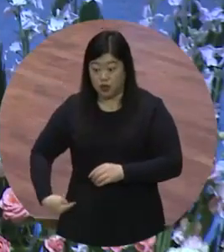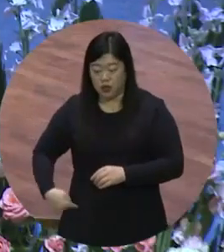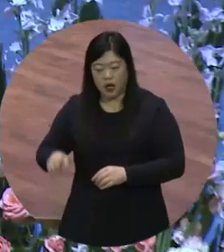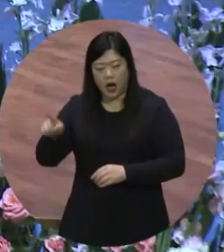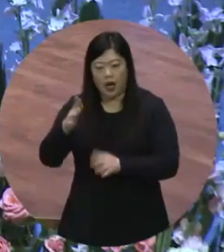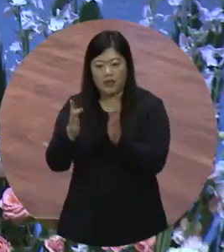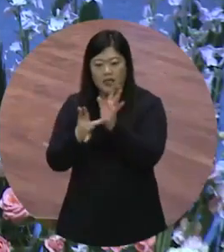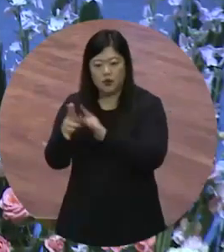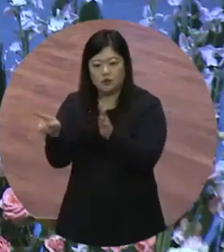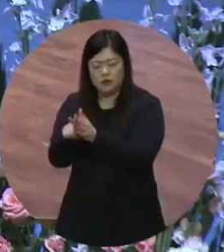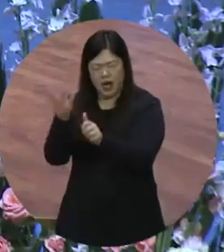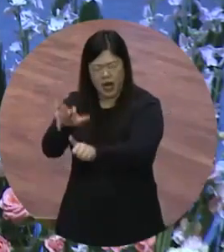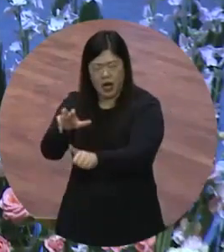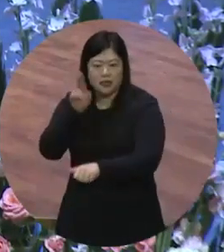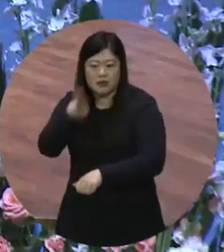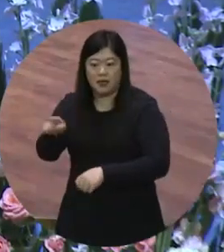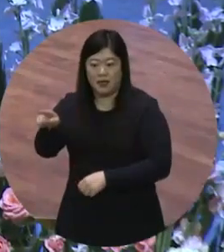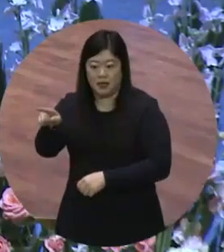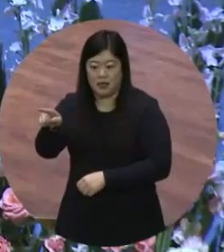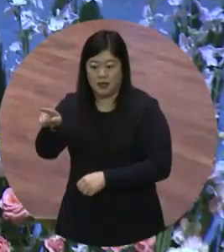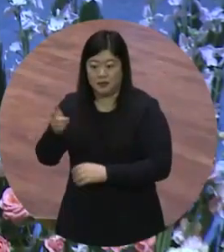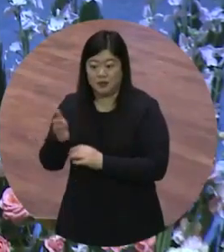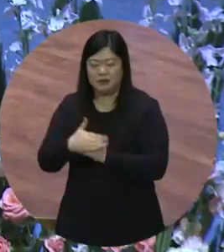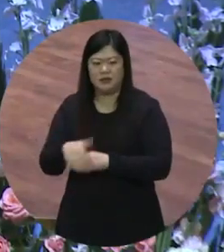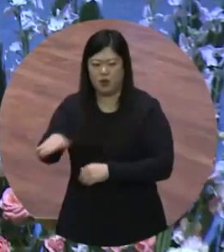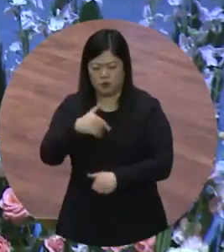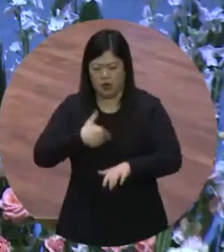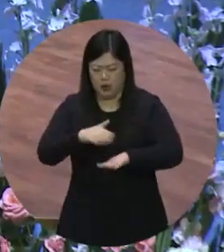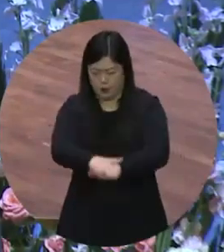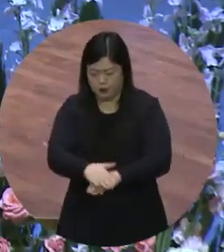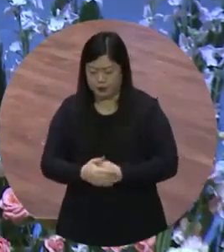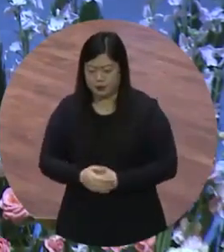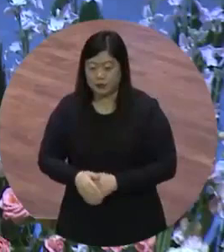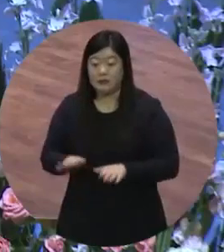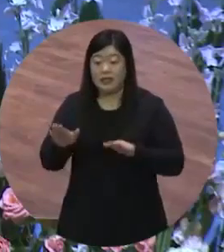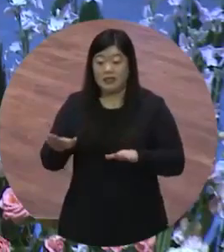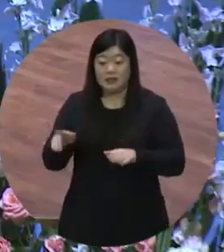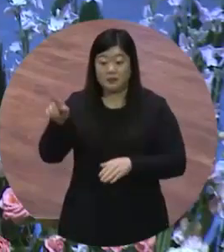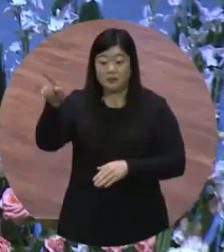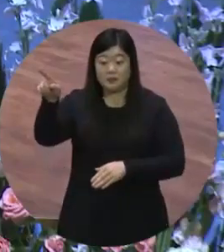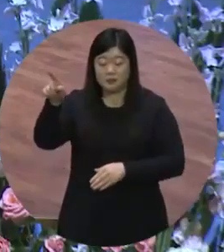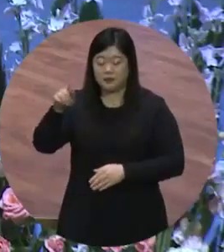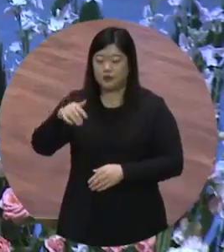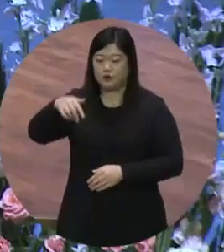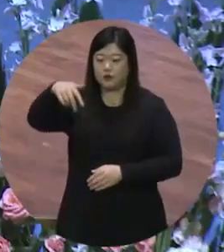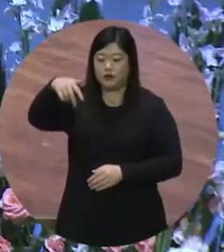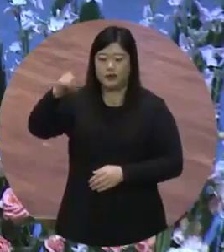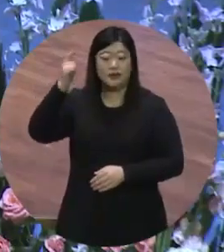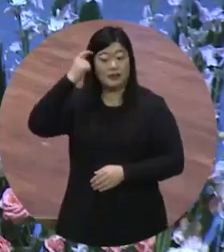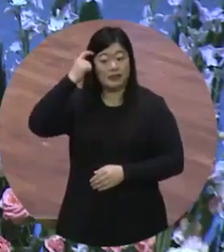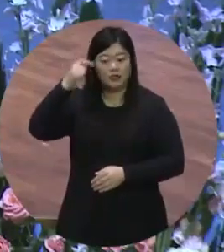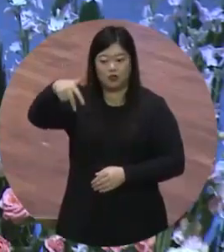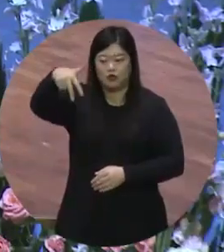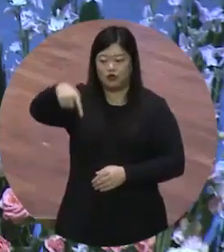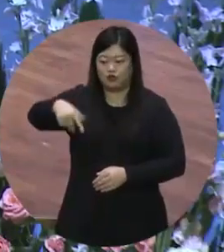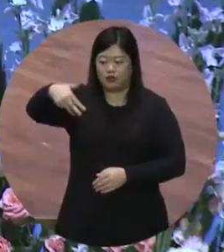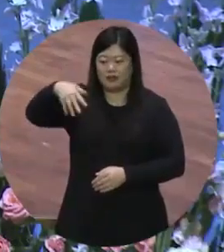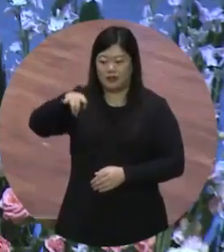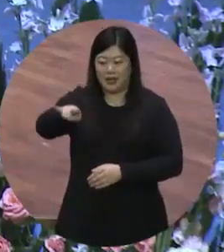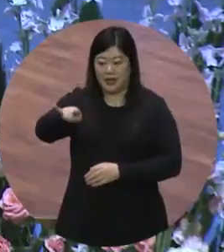근데, 이 공산주의가 왜 그러냐. 자기들 주체 사상 때문에 그래. 사상 때문에. 자기들이 말한 사회주의